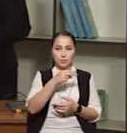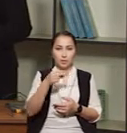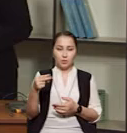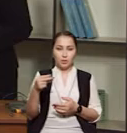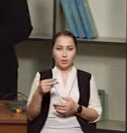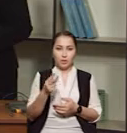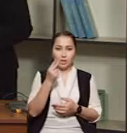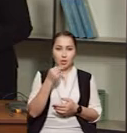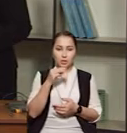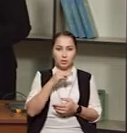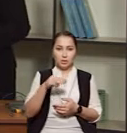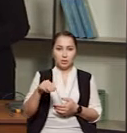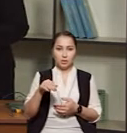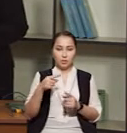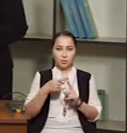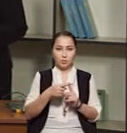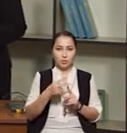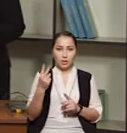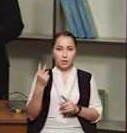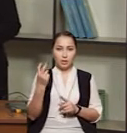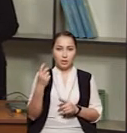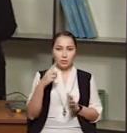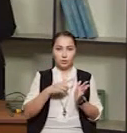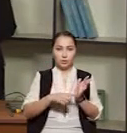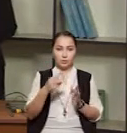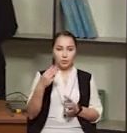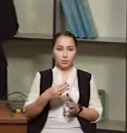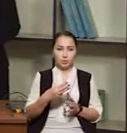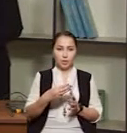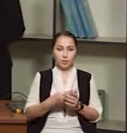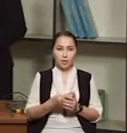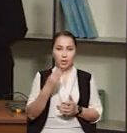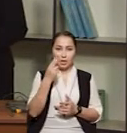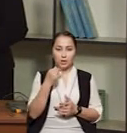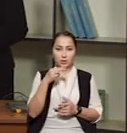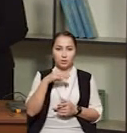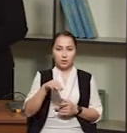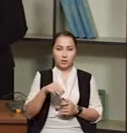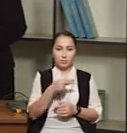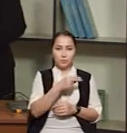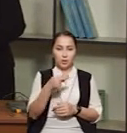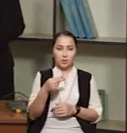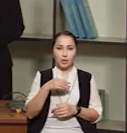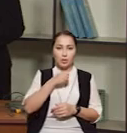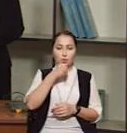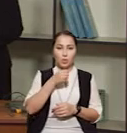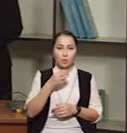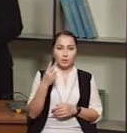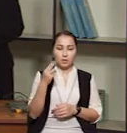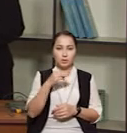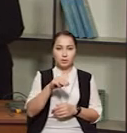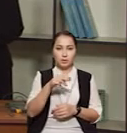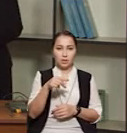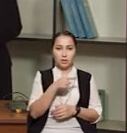T barobar kichkina T qo'shuv 273 dan kichkina T barobar katta T dan